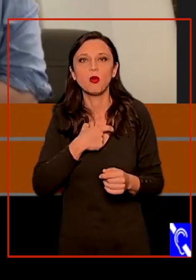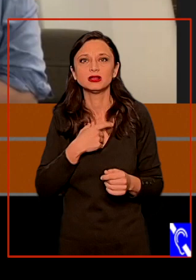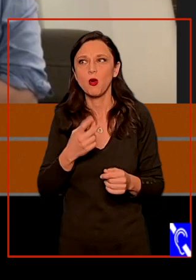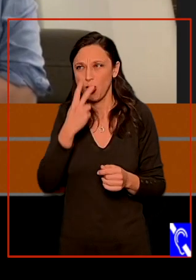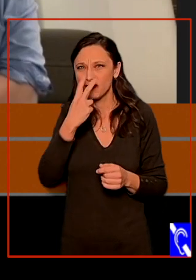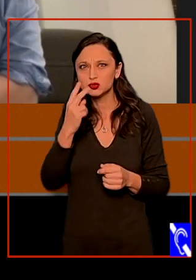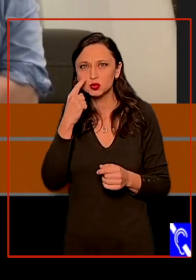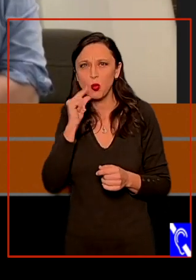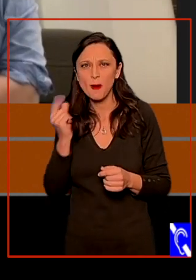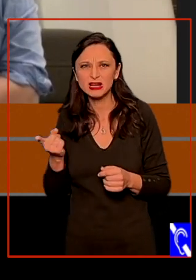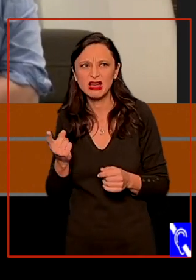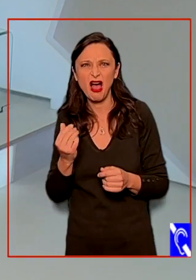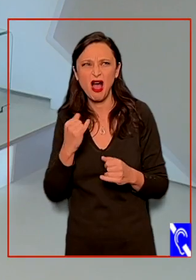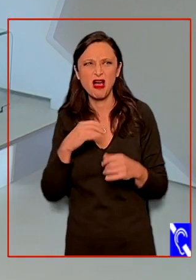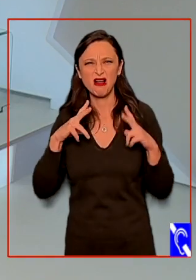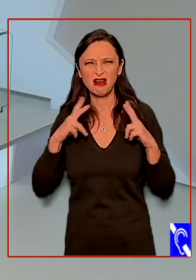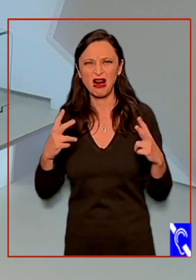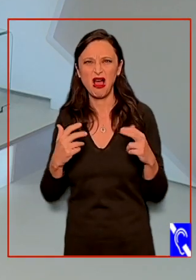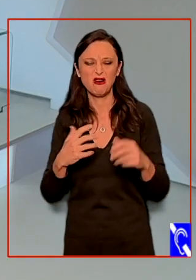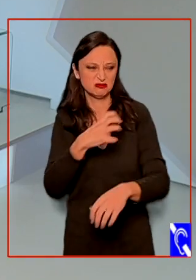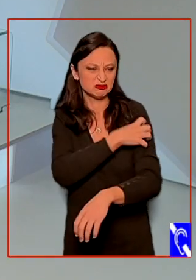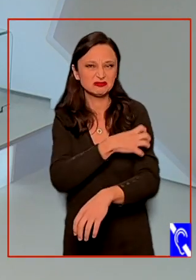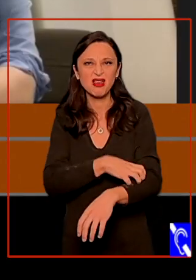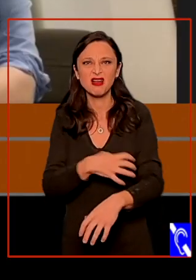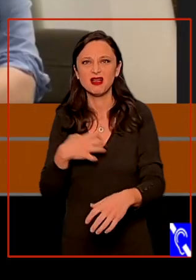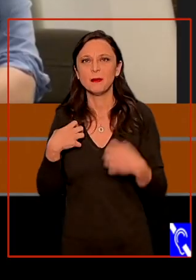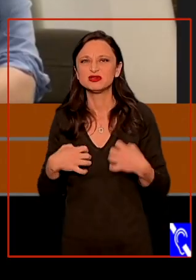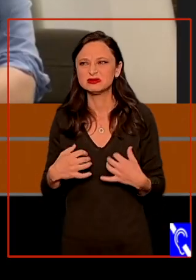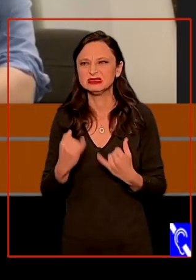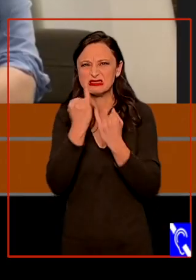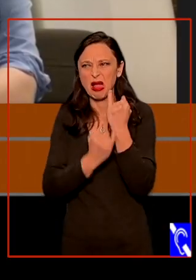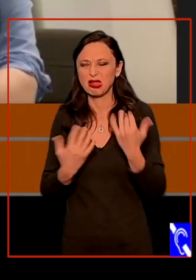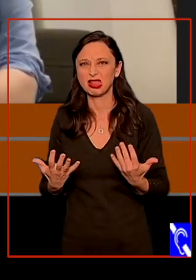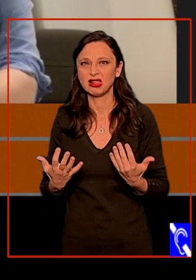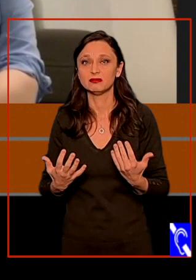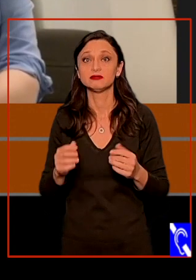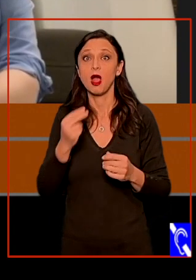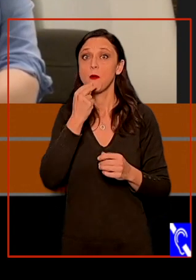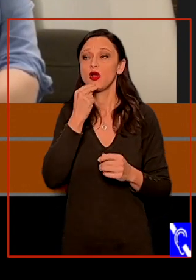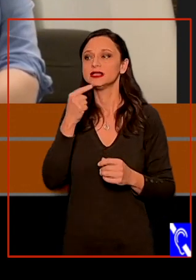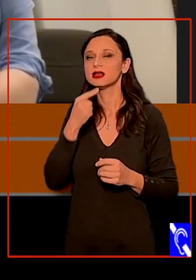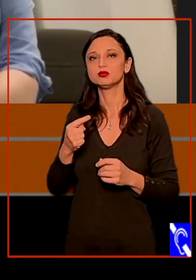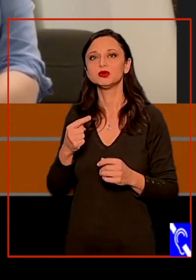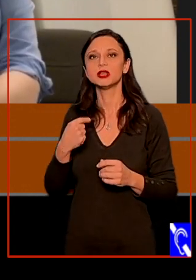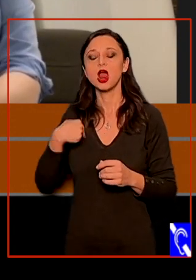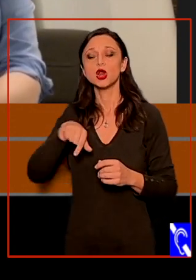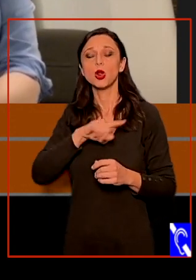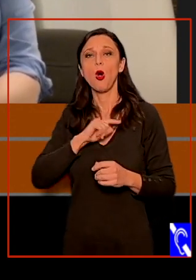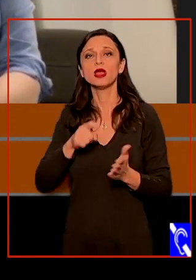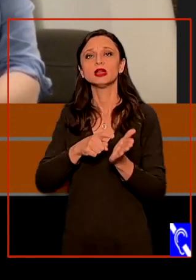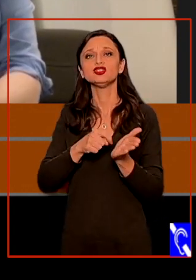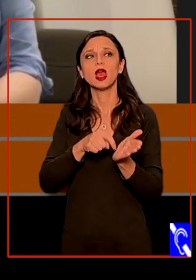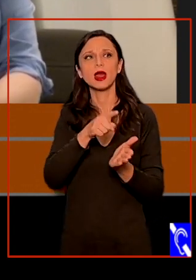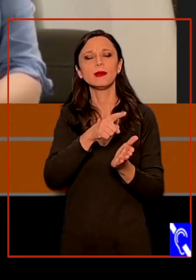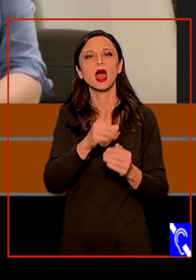care arătau maltratați. Poliția a spus ceva de genul, vom cere DSP și DGASPC să